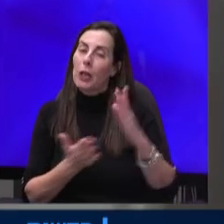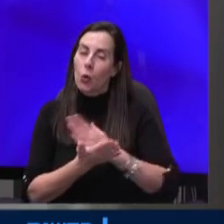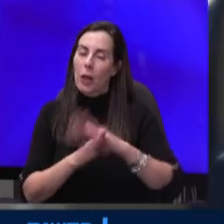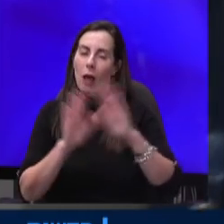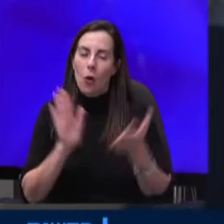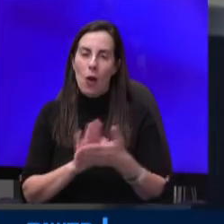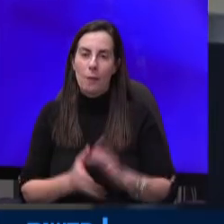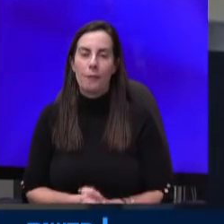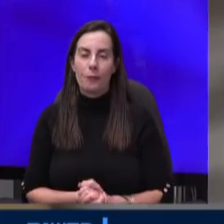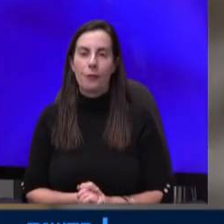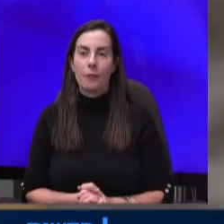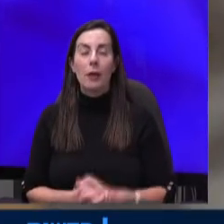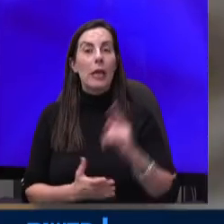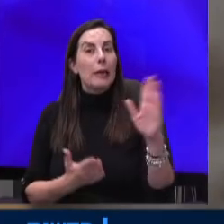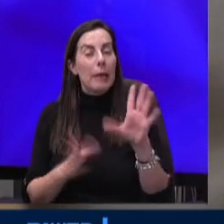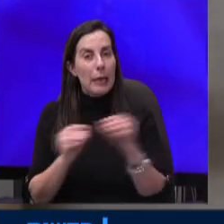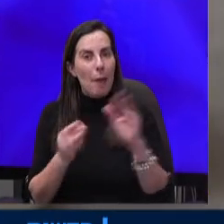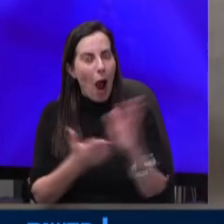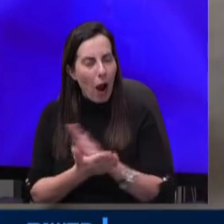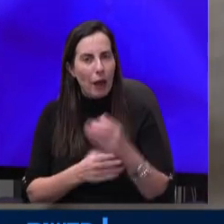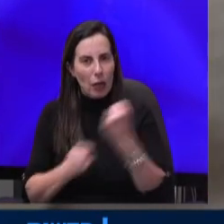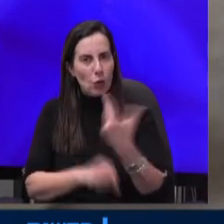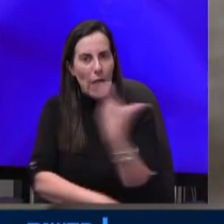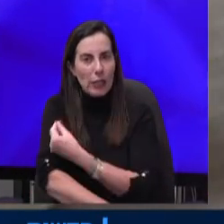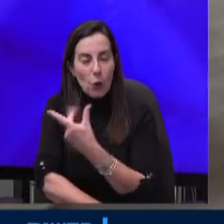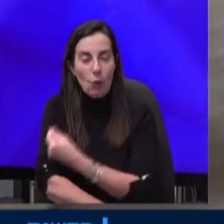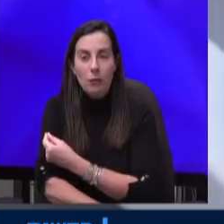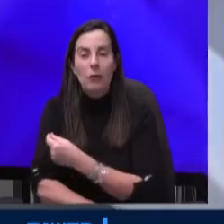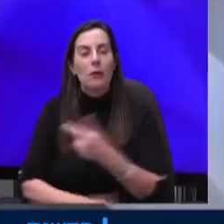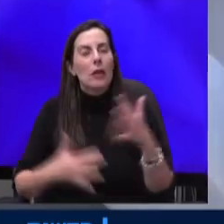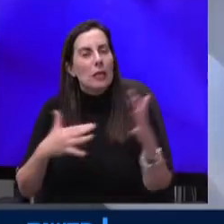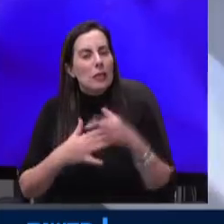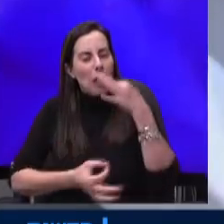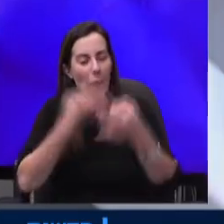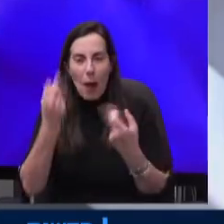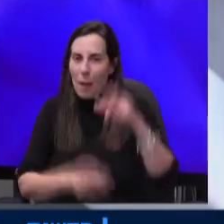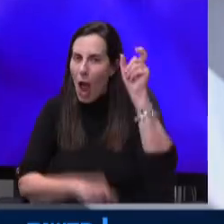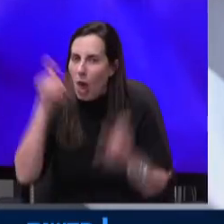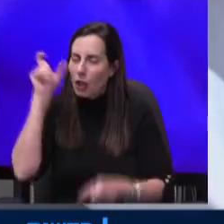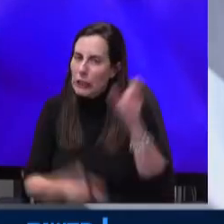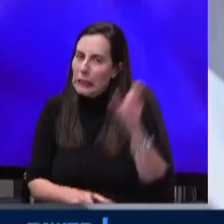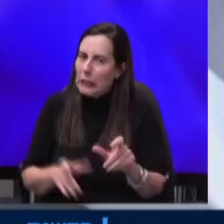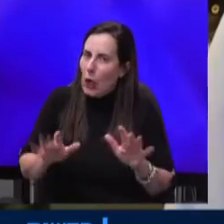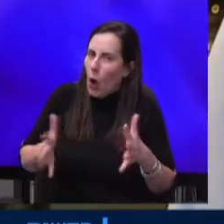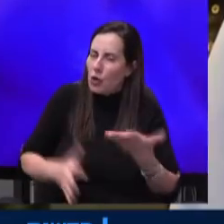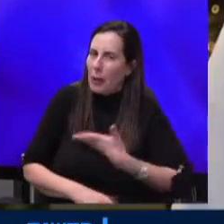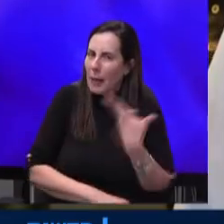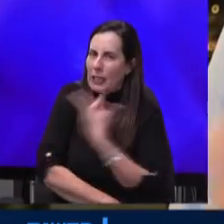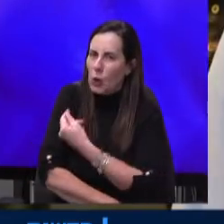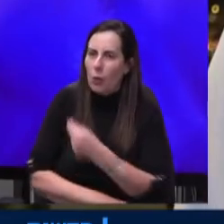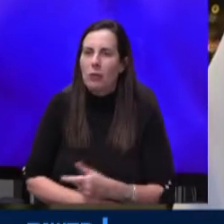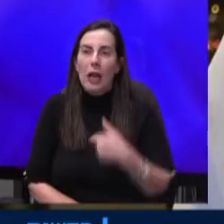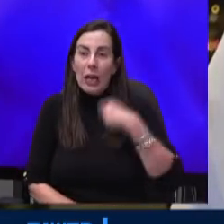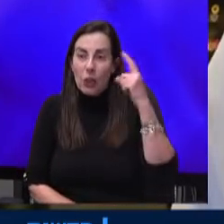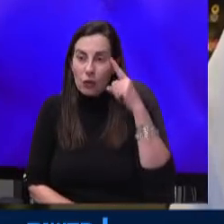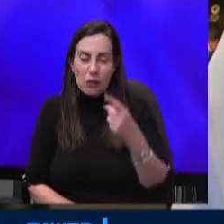ההערכות הלוגיסטית למבצע החיסון, על פי סקרים והערכות, רבים בציבור עדיין חוששים להתחסן. אני חושב שזה אך טבעי שאנשים